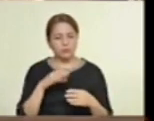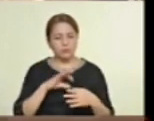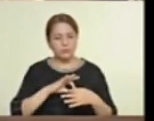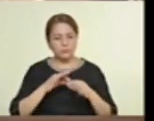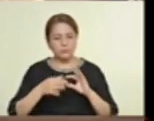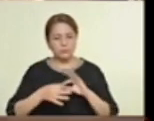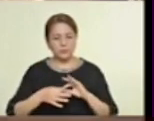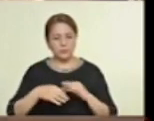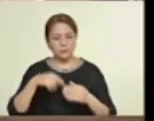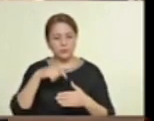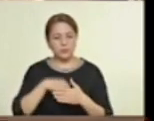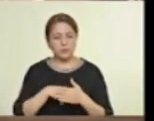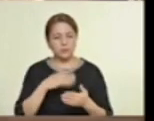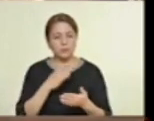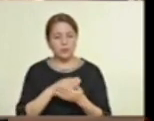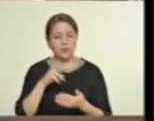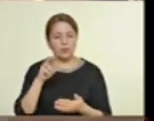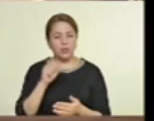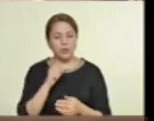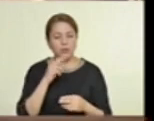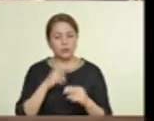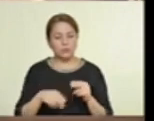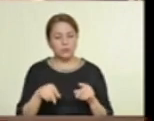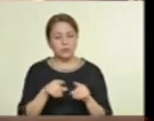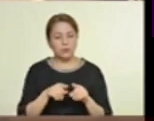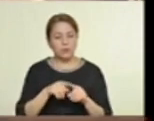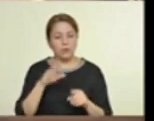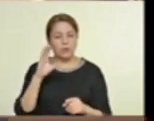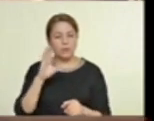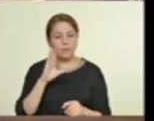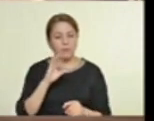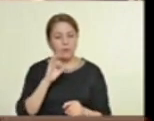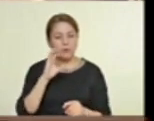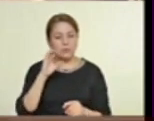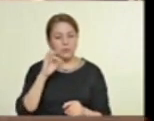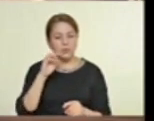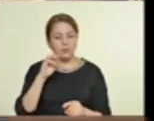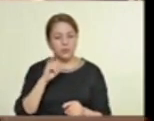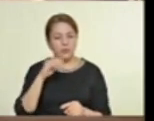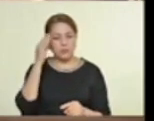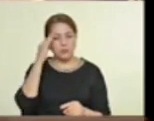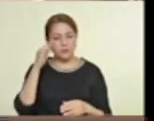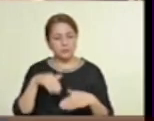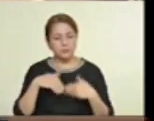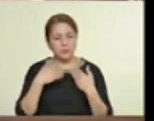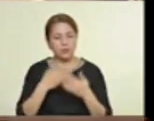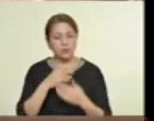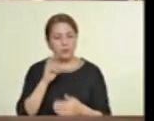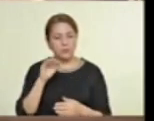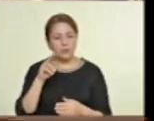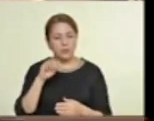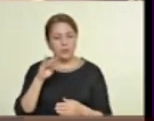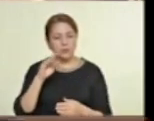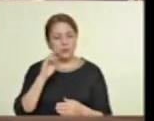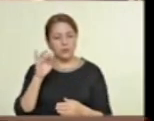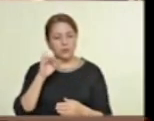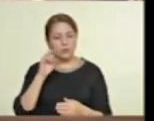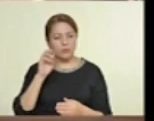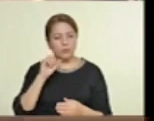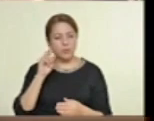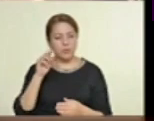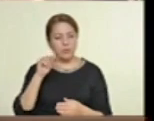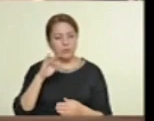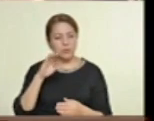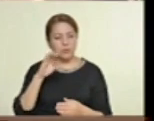gap tarkibida kelayotgan la qo'shimchasi ham vosita ma'nosini ifodalaydigan bilan ko'makchisi o'rnida